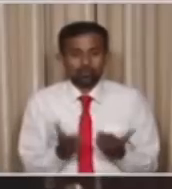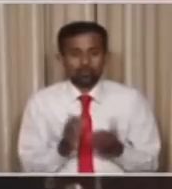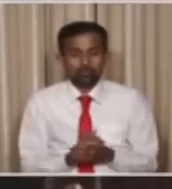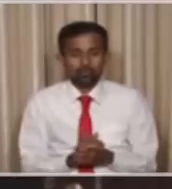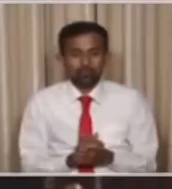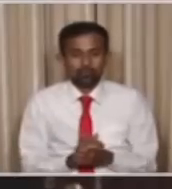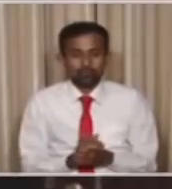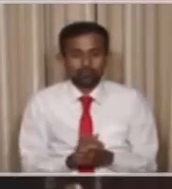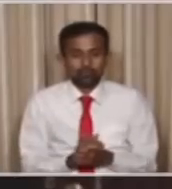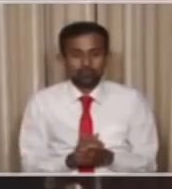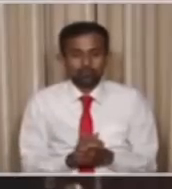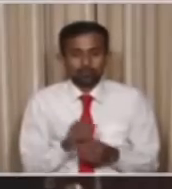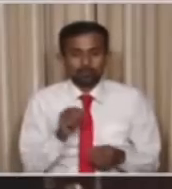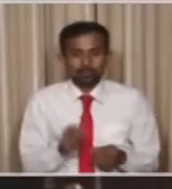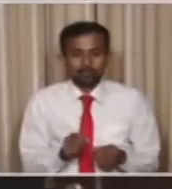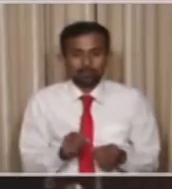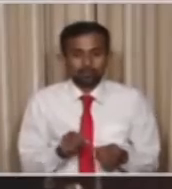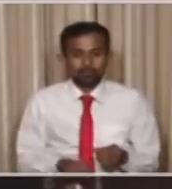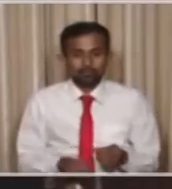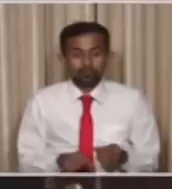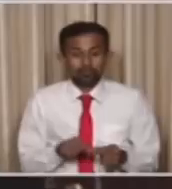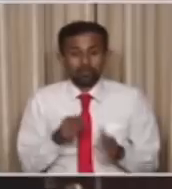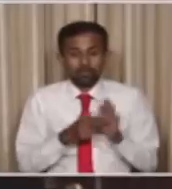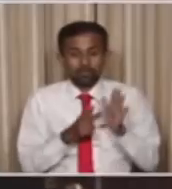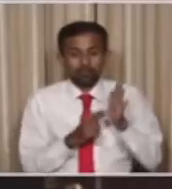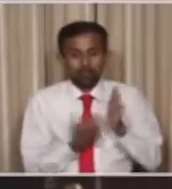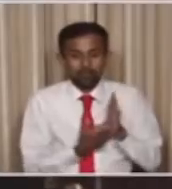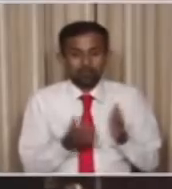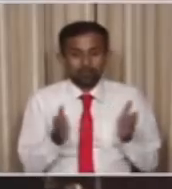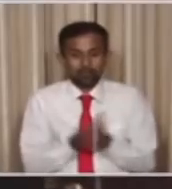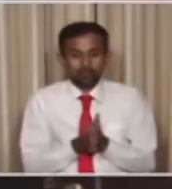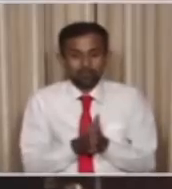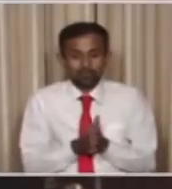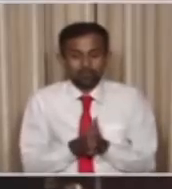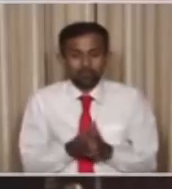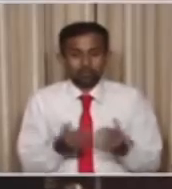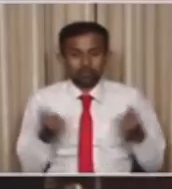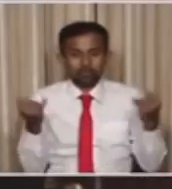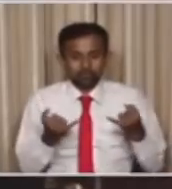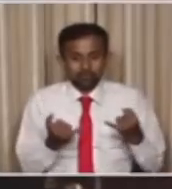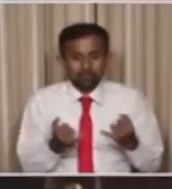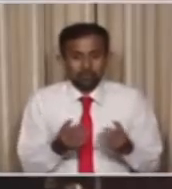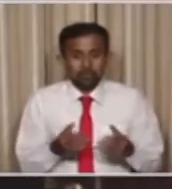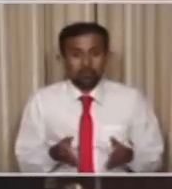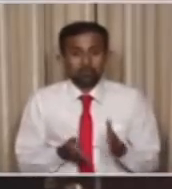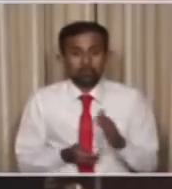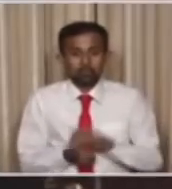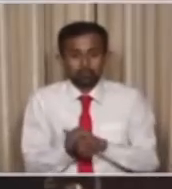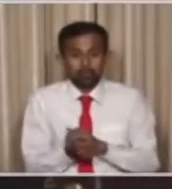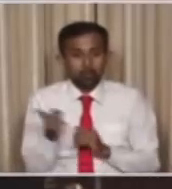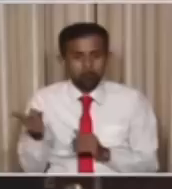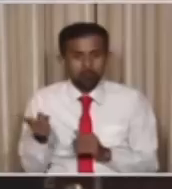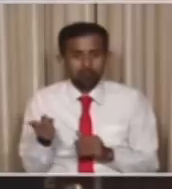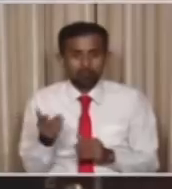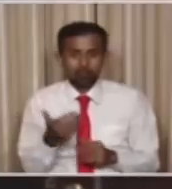කියනවා. මේ සෞඛ්‍ය අමාත්‍යාංශය වෙලාගත්ත එන්නම් මාර්ගත්තක වෙලාගත්ත මේ දූෂණයට පාර කපන්න මේ කඩිය